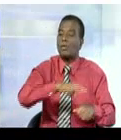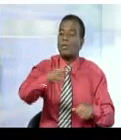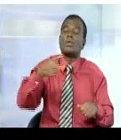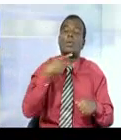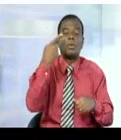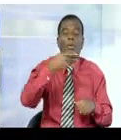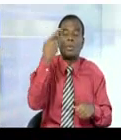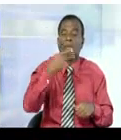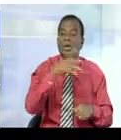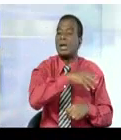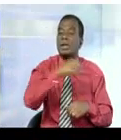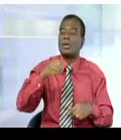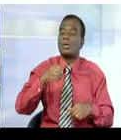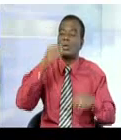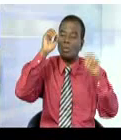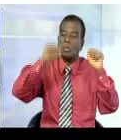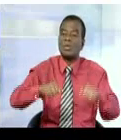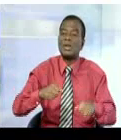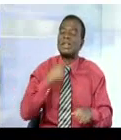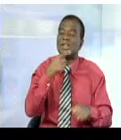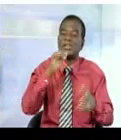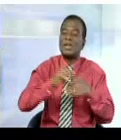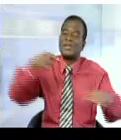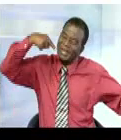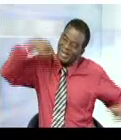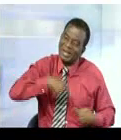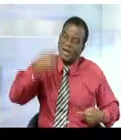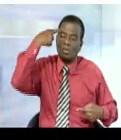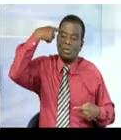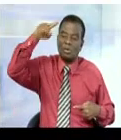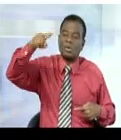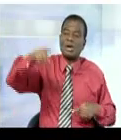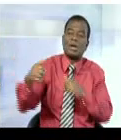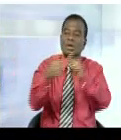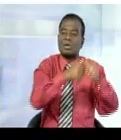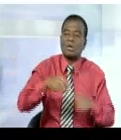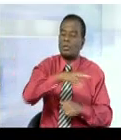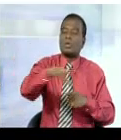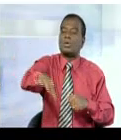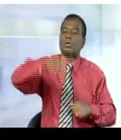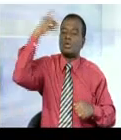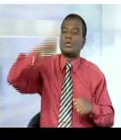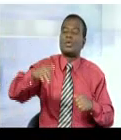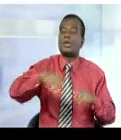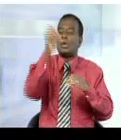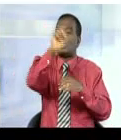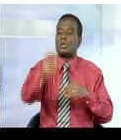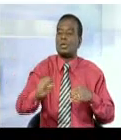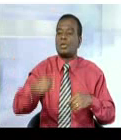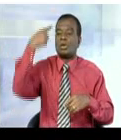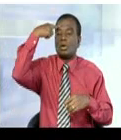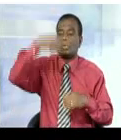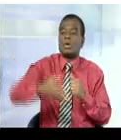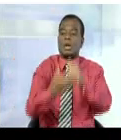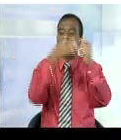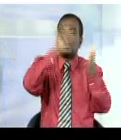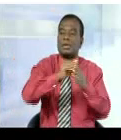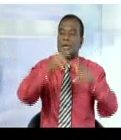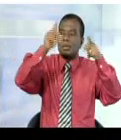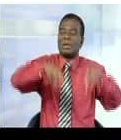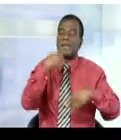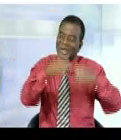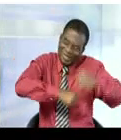parler et de pouvoir dire ce qui lui fait mal afin qu'ensemble vous trouviez les moyens pour aider cette personne